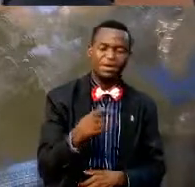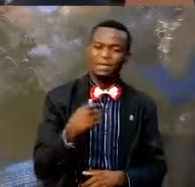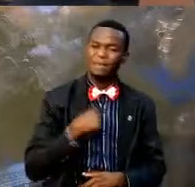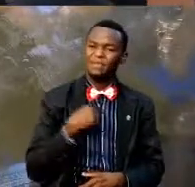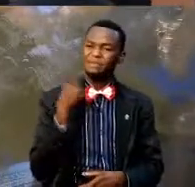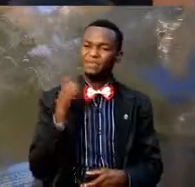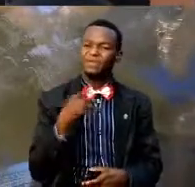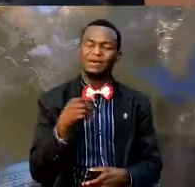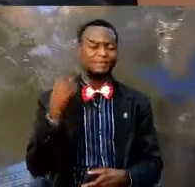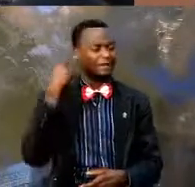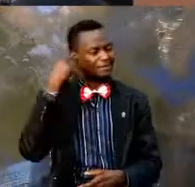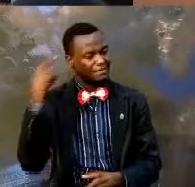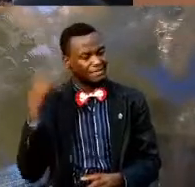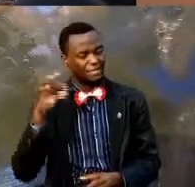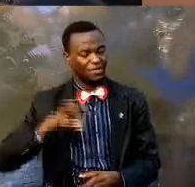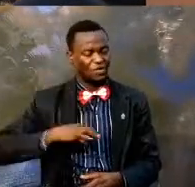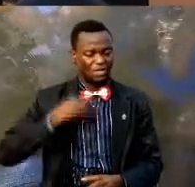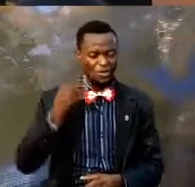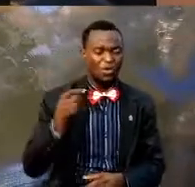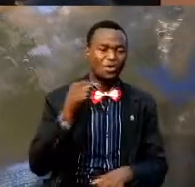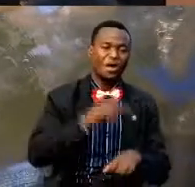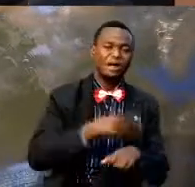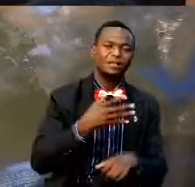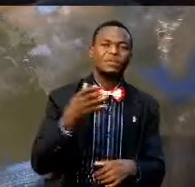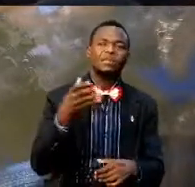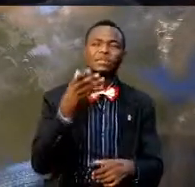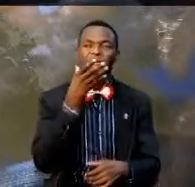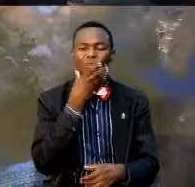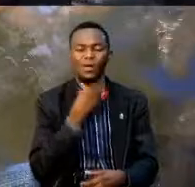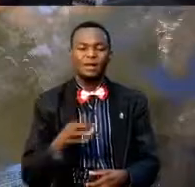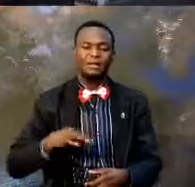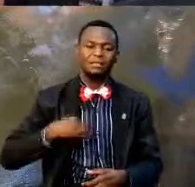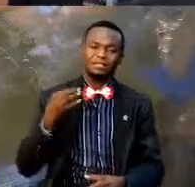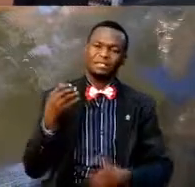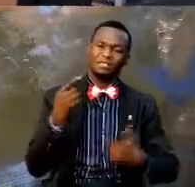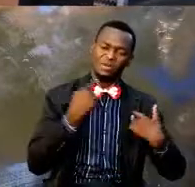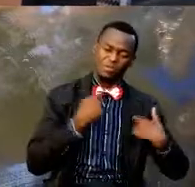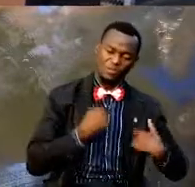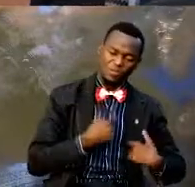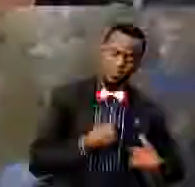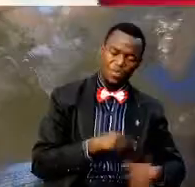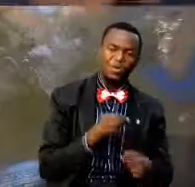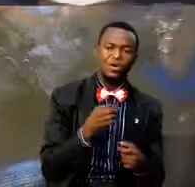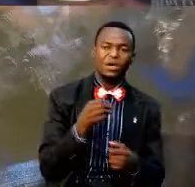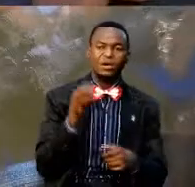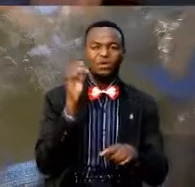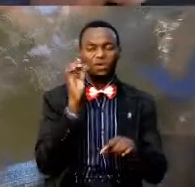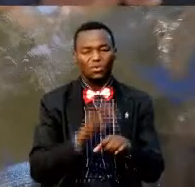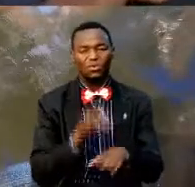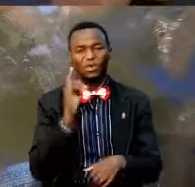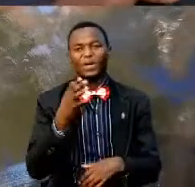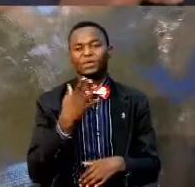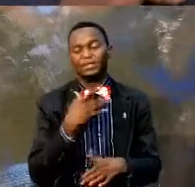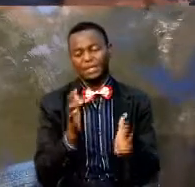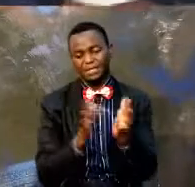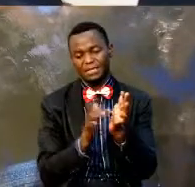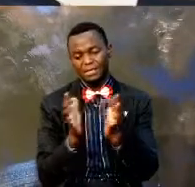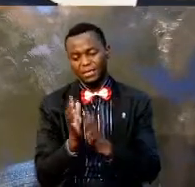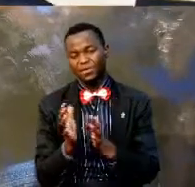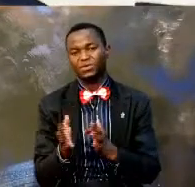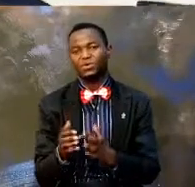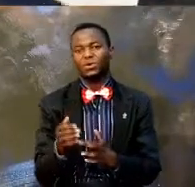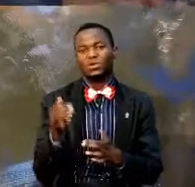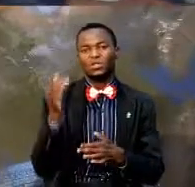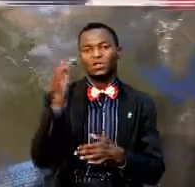pia ninasikia kujitoa kwa mara nyingine. Bwana nitie moyo, hata kama ni wakwisha uko pale, unahitaji Yesu niongezee pendo